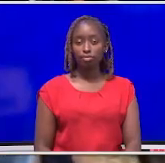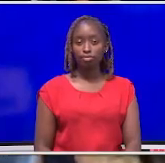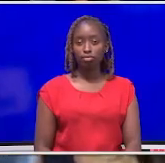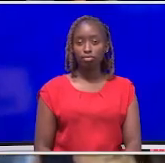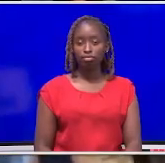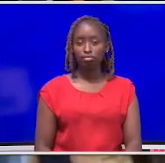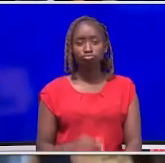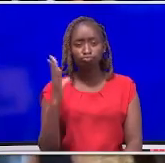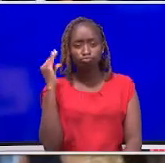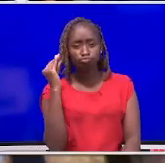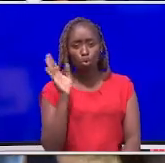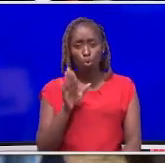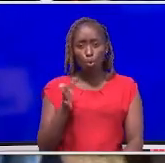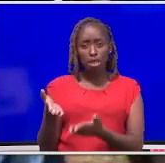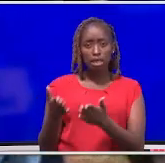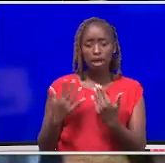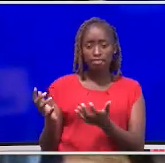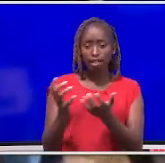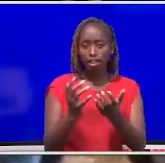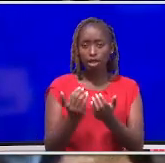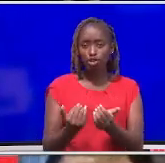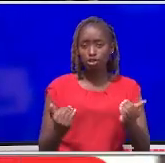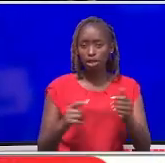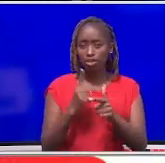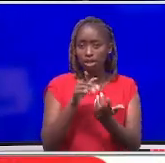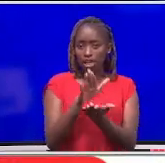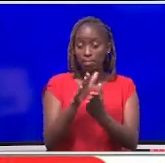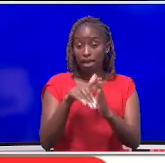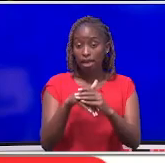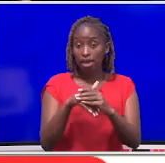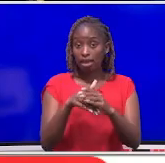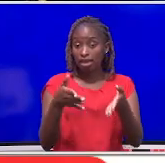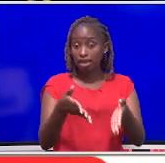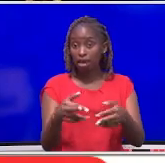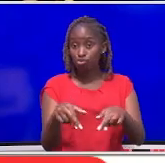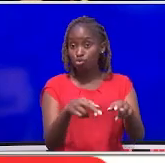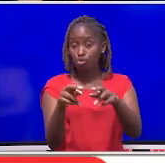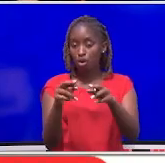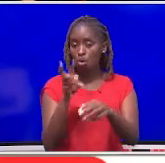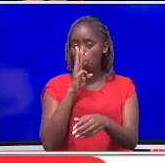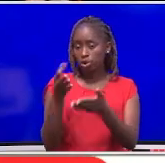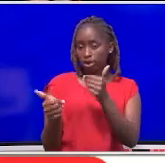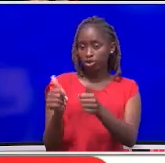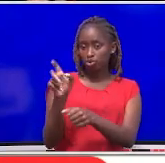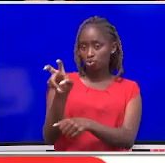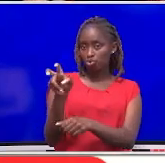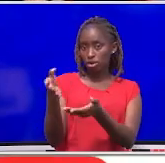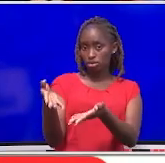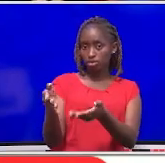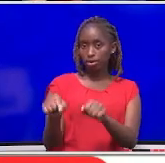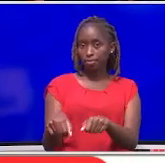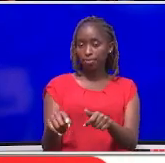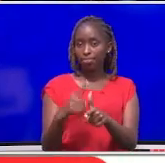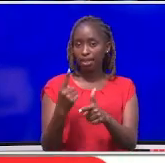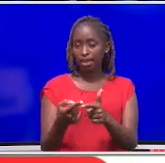Nasikia kwamba huyu mama alichukua watoto wake na akawaweka kwa hii mto na kwa hii maji unaona hapa. Na